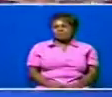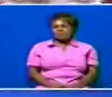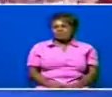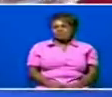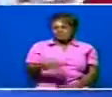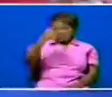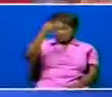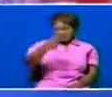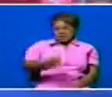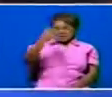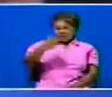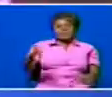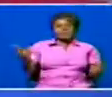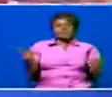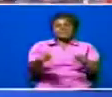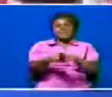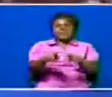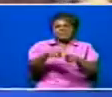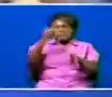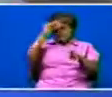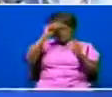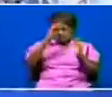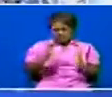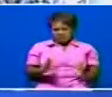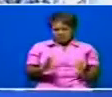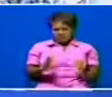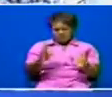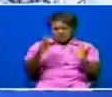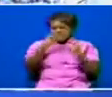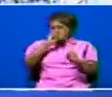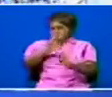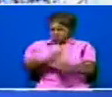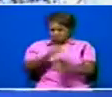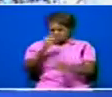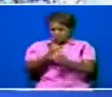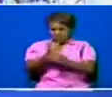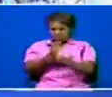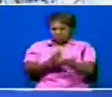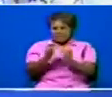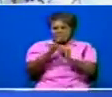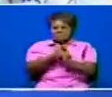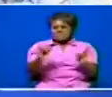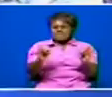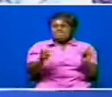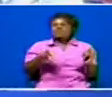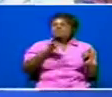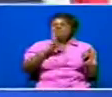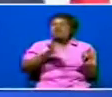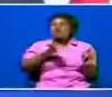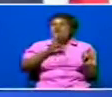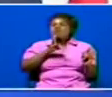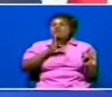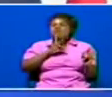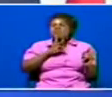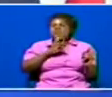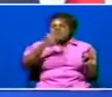Wakazi wa Kajiado pia waliungana pamoja, huku Gavana Joseph Olelenku akiahidi kuhakikisha uwepo wa maji safi kwa wakazi wa eneo hilo.